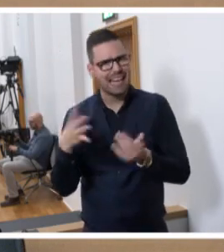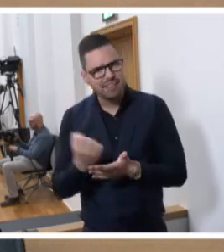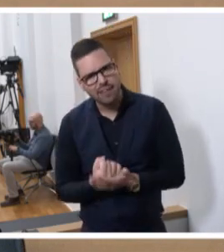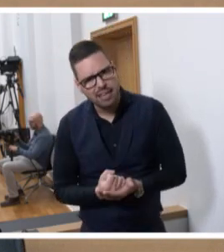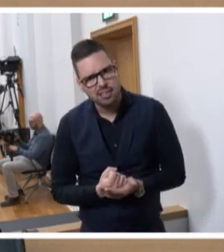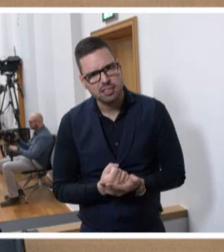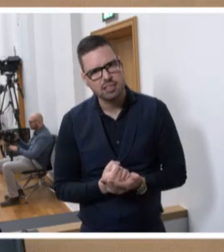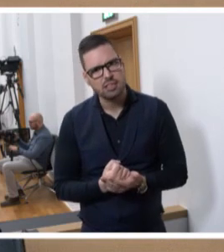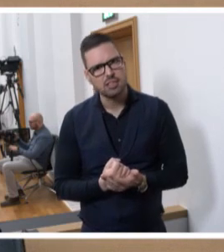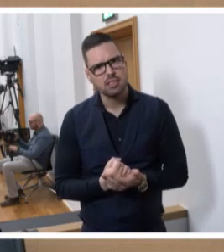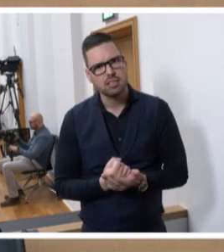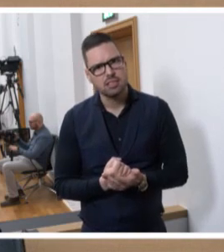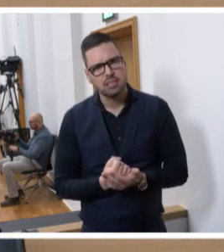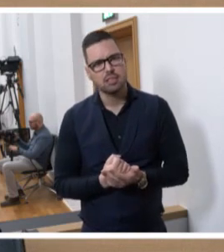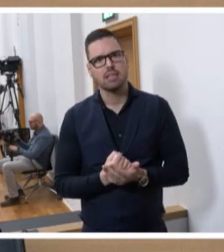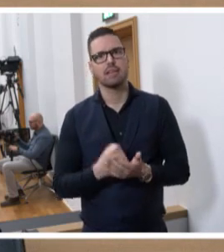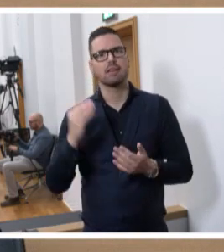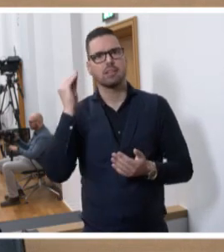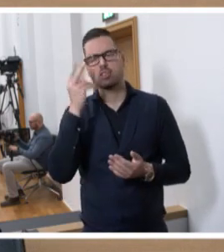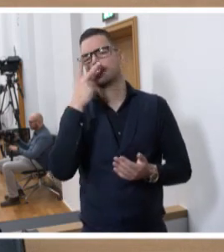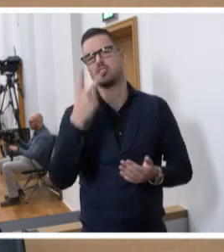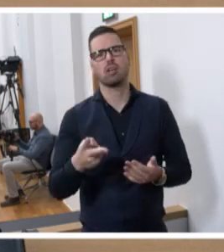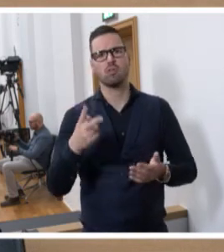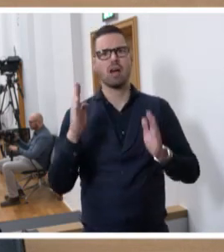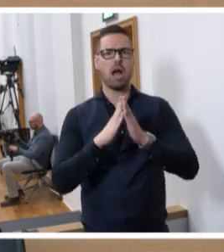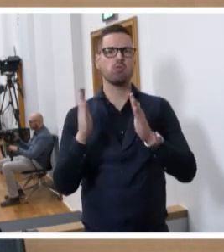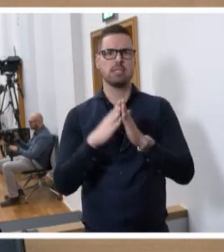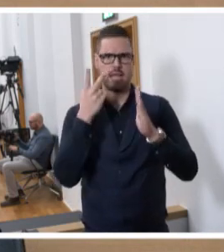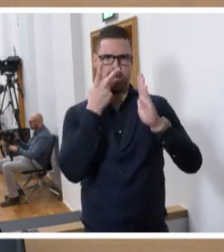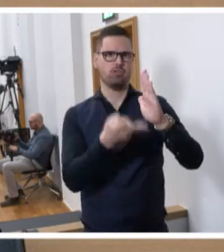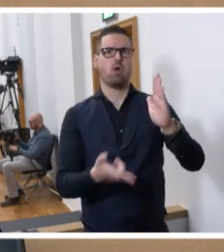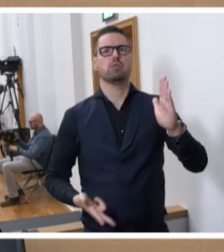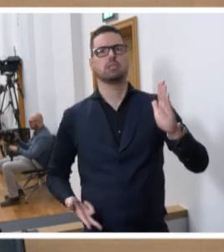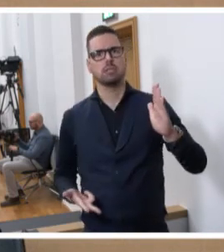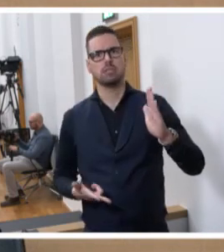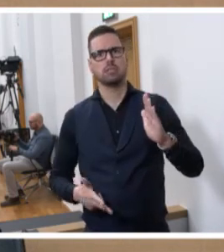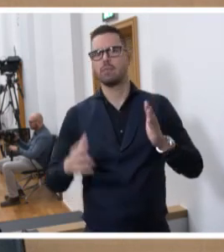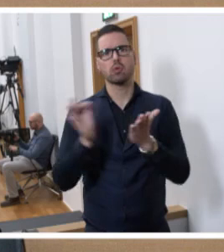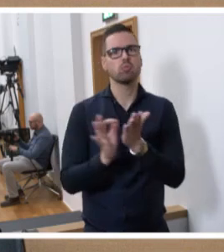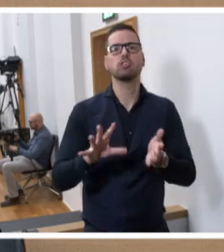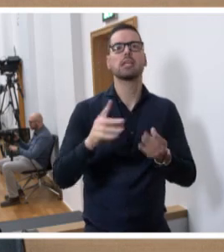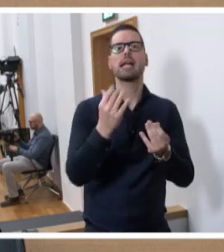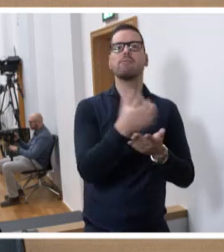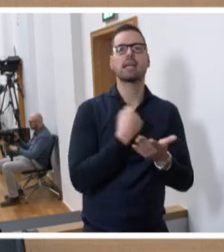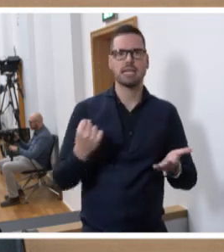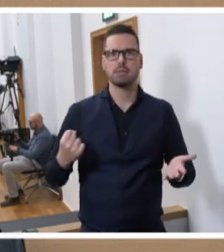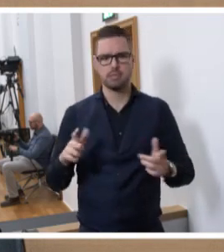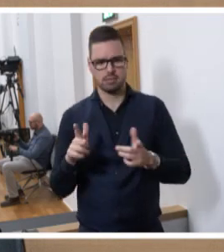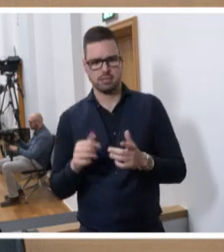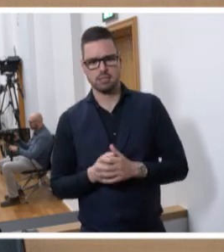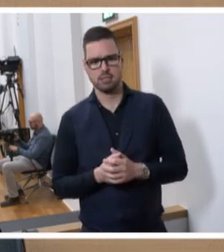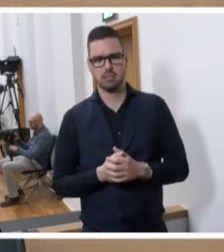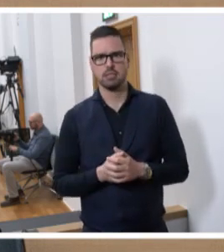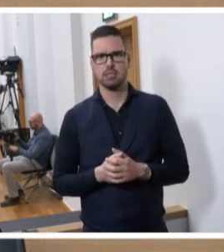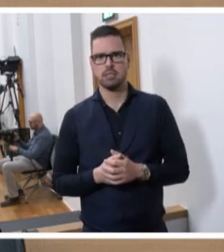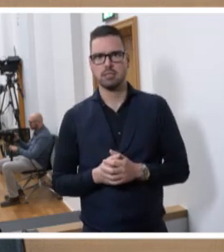wir rechnen wenn man sich schauen Sie doch in den Haushalt rein ja wir nehmen den Kommunen kein Geld weg sondern wir